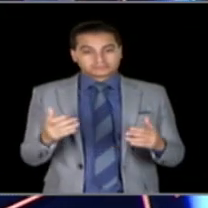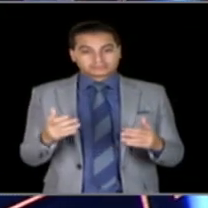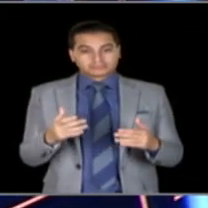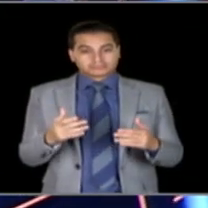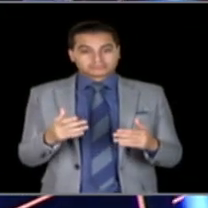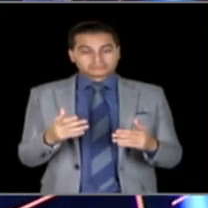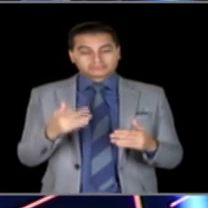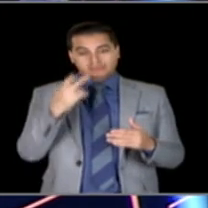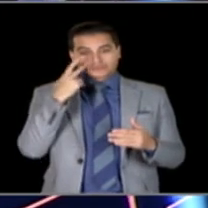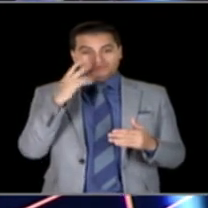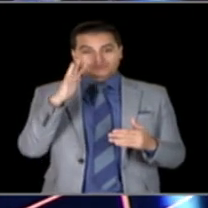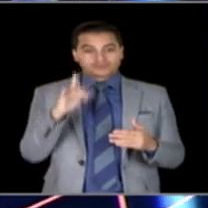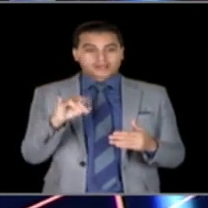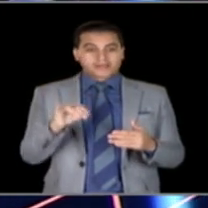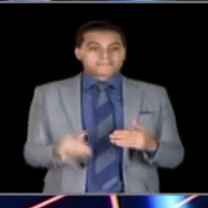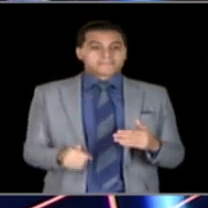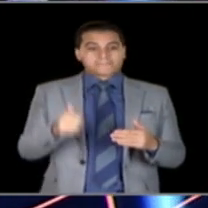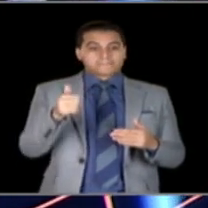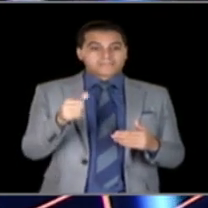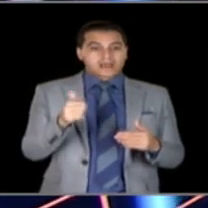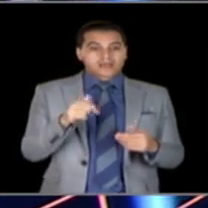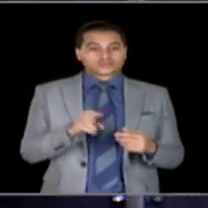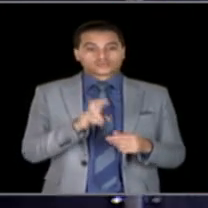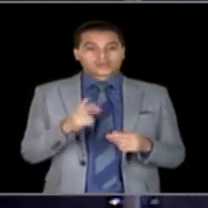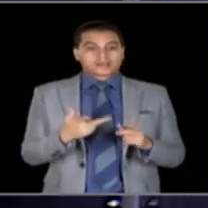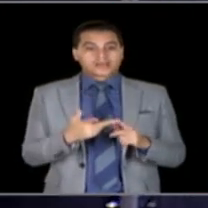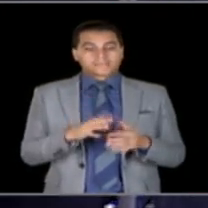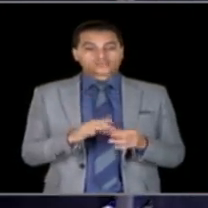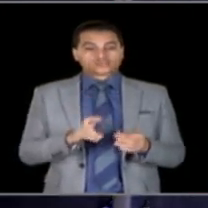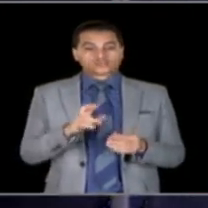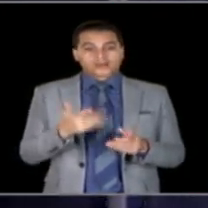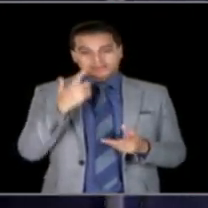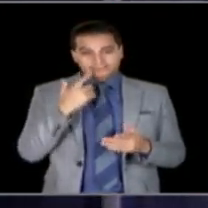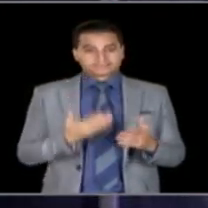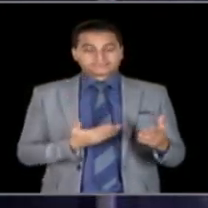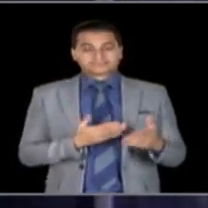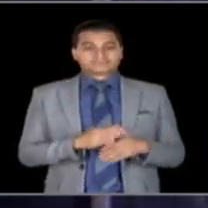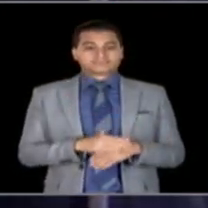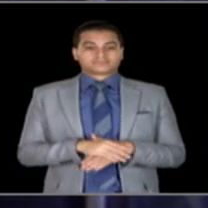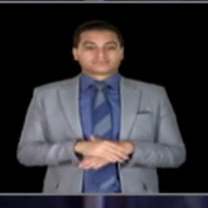هنشوف شيماء والسؤال الثالث وموضوع السؤال ايه.